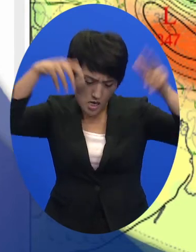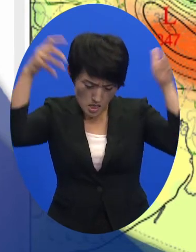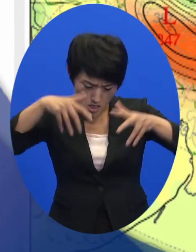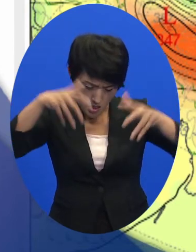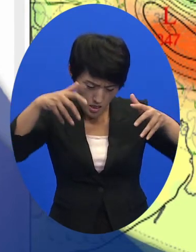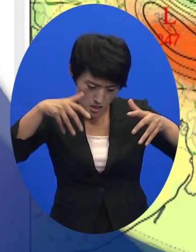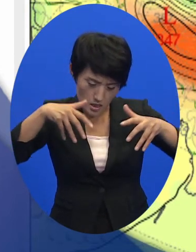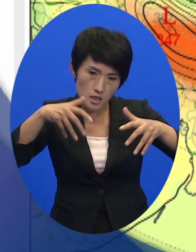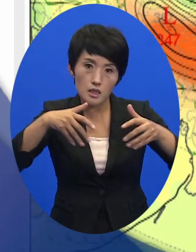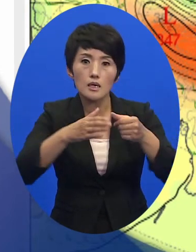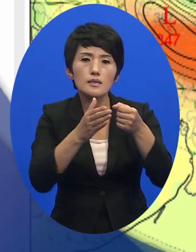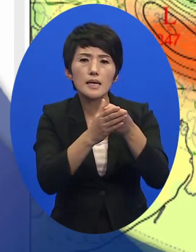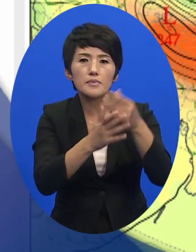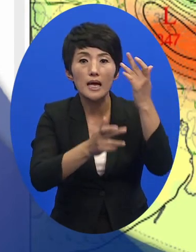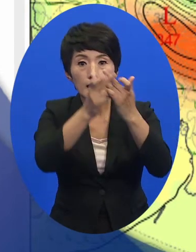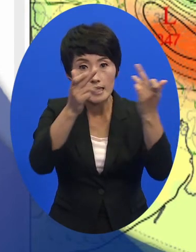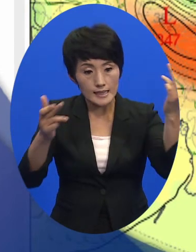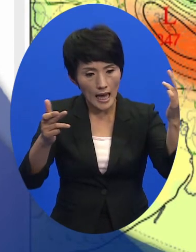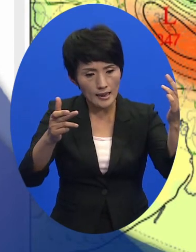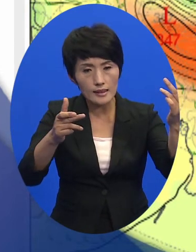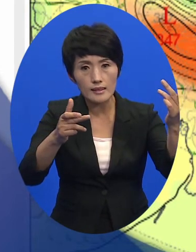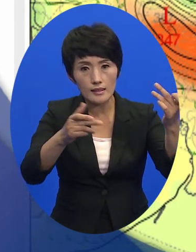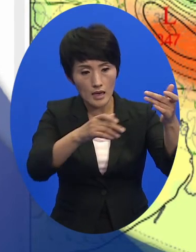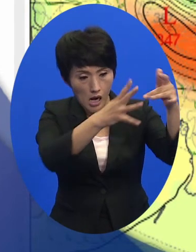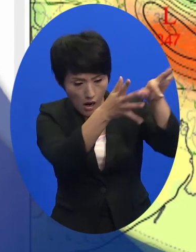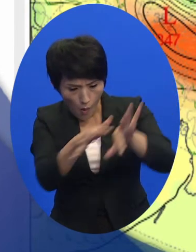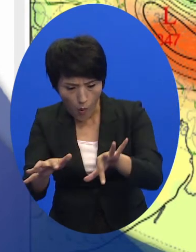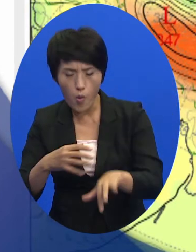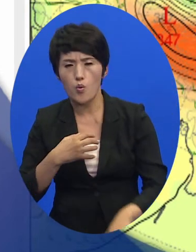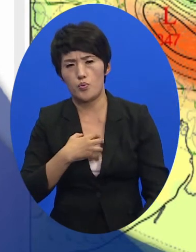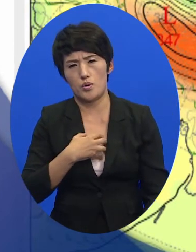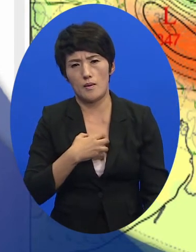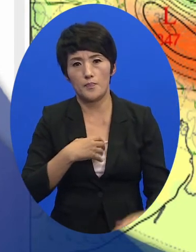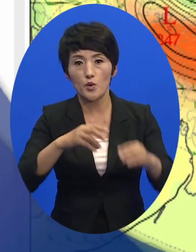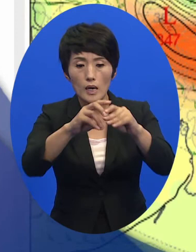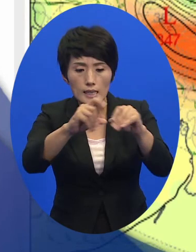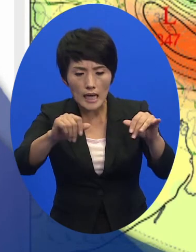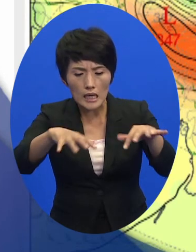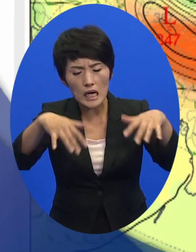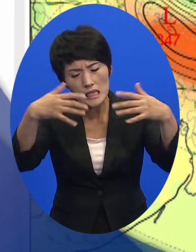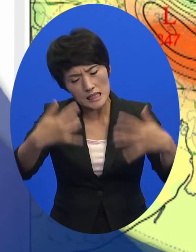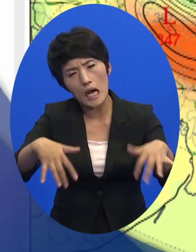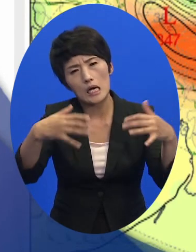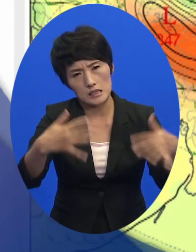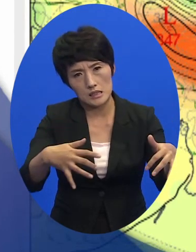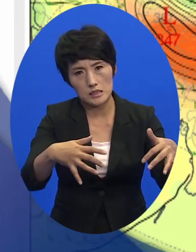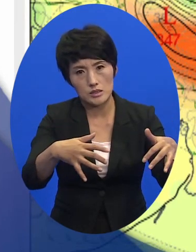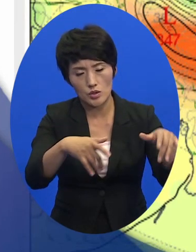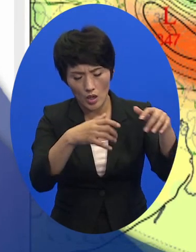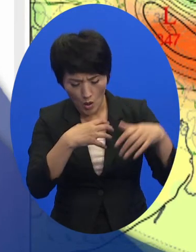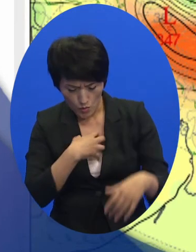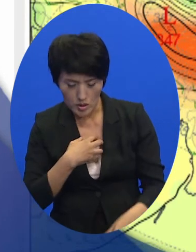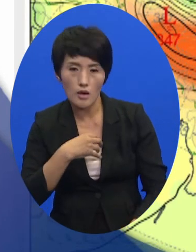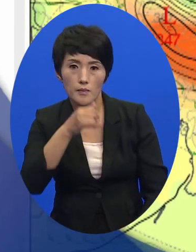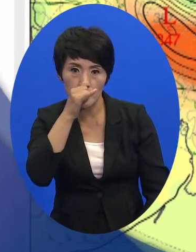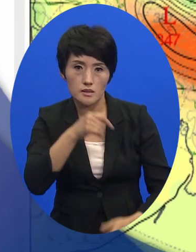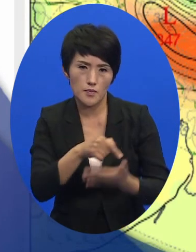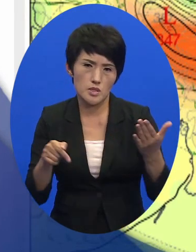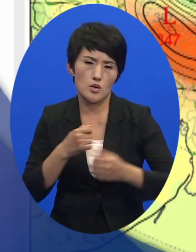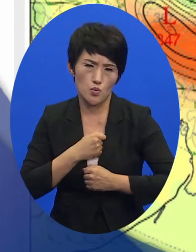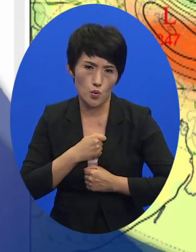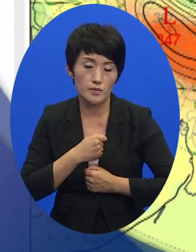지반이 약화된 상태에서 또다시 많은 비가 이상 되어 피해가 우려되는 이 철저히 대비 하시고 상당 계곡이나